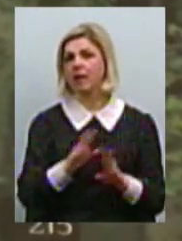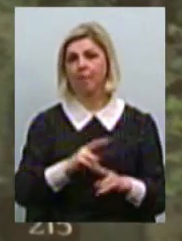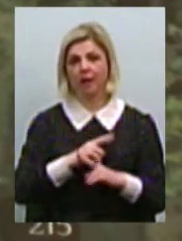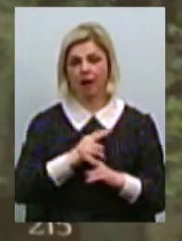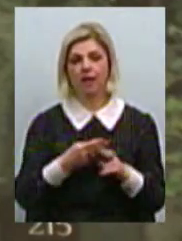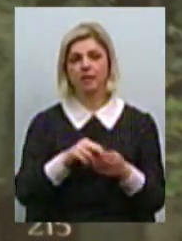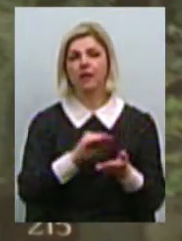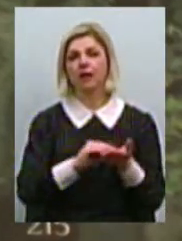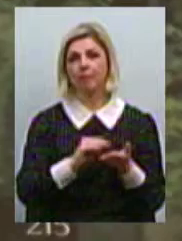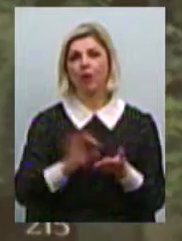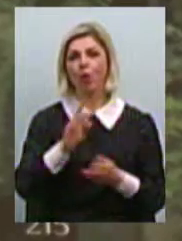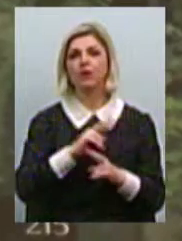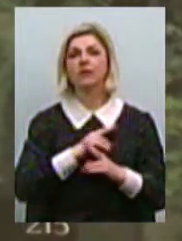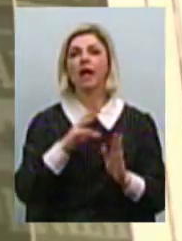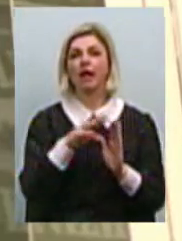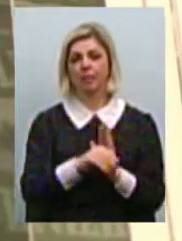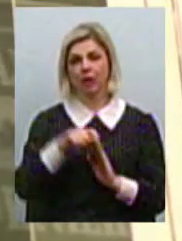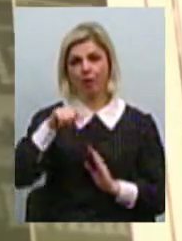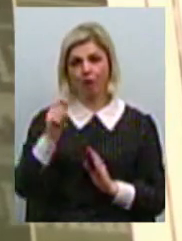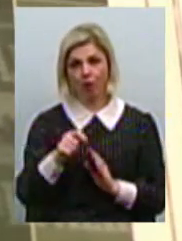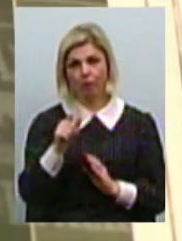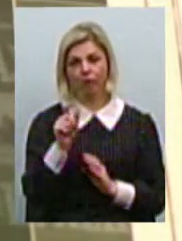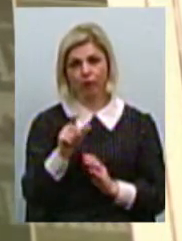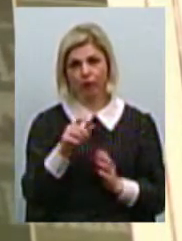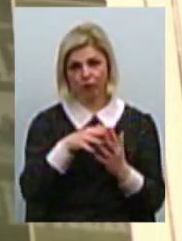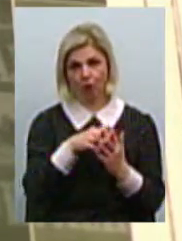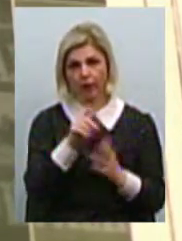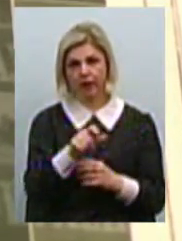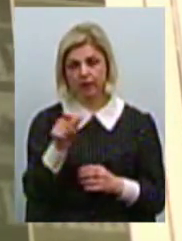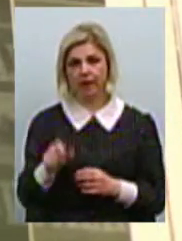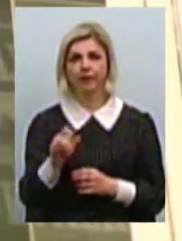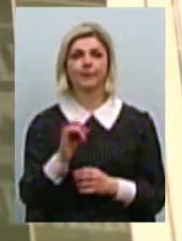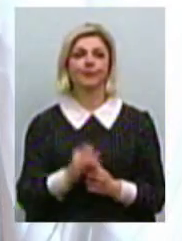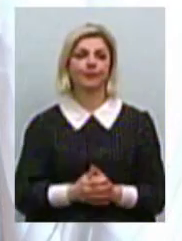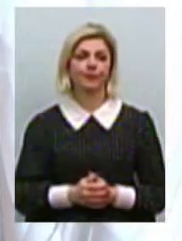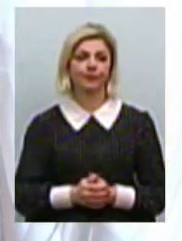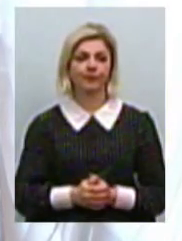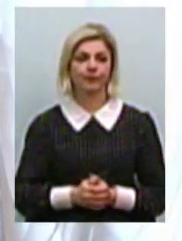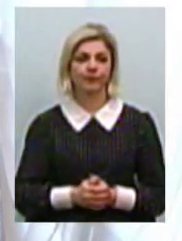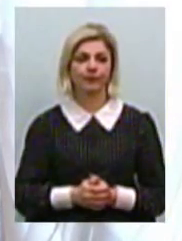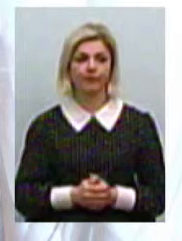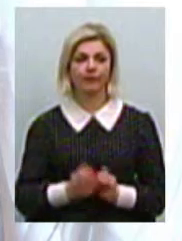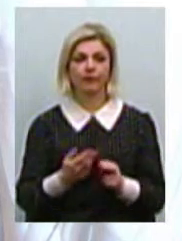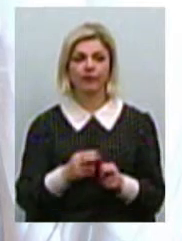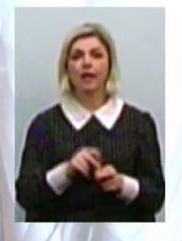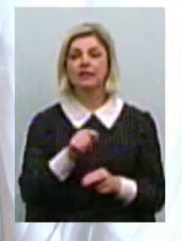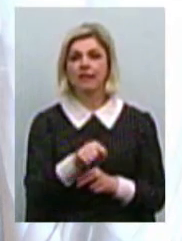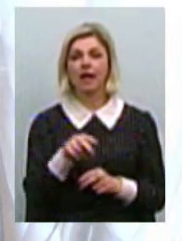загиблих воїнів. Другий – військові будні. Третій – рядки, народжені війною. Це